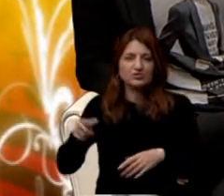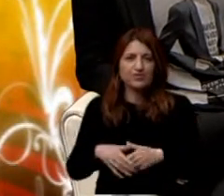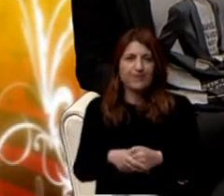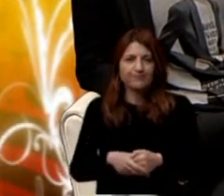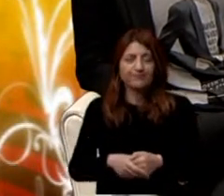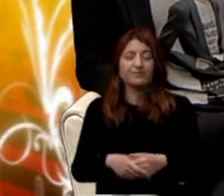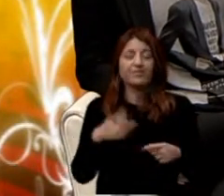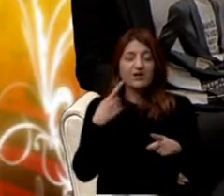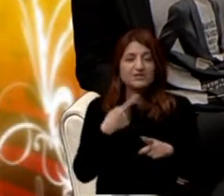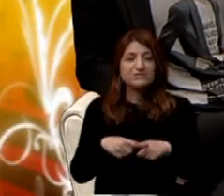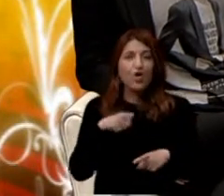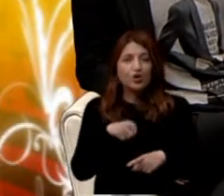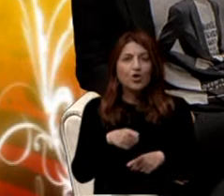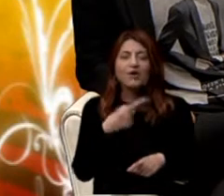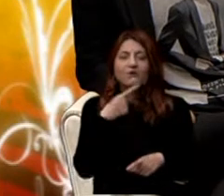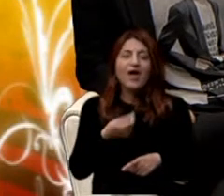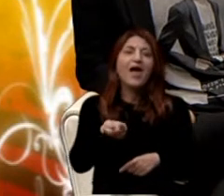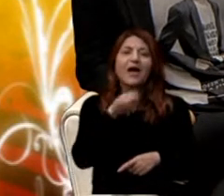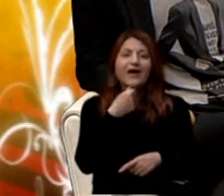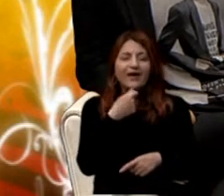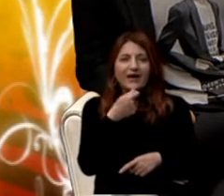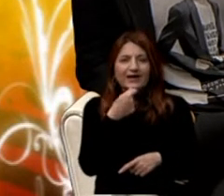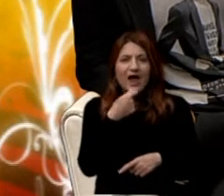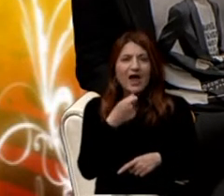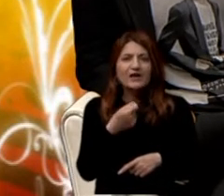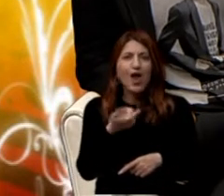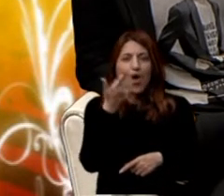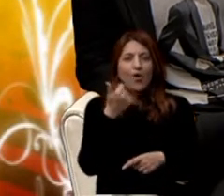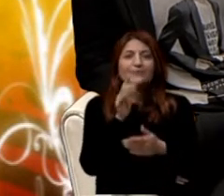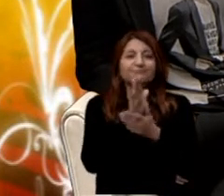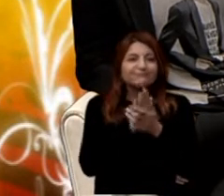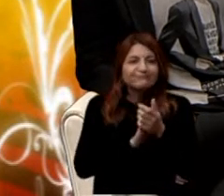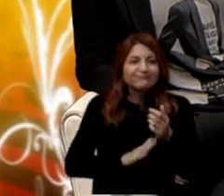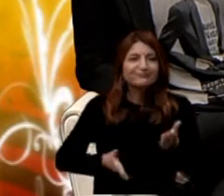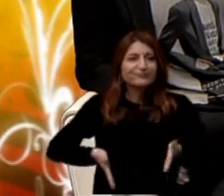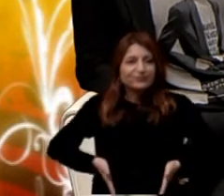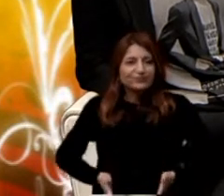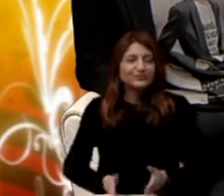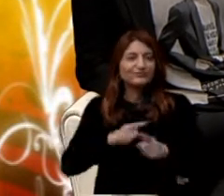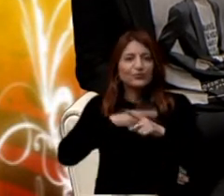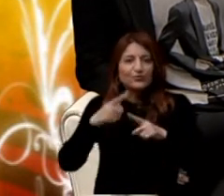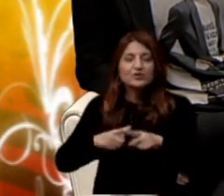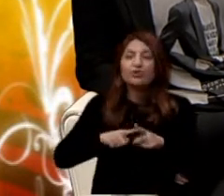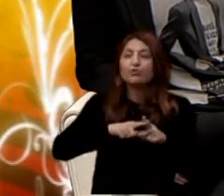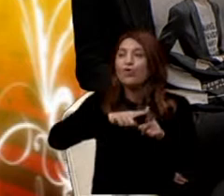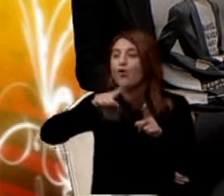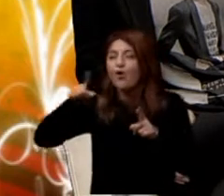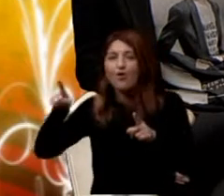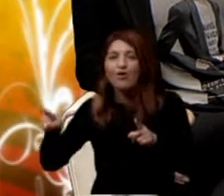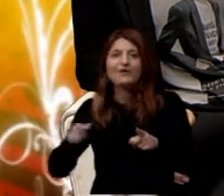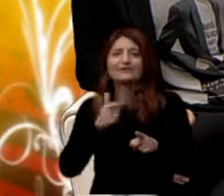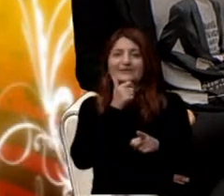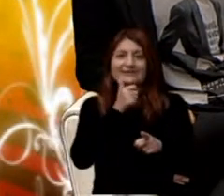smatra da je hrana koja od začeća pa tijekom starenja, starenje je jedan